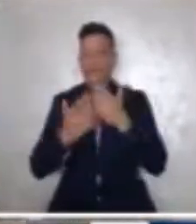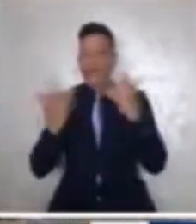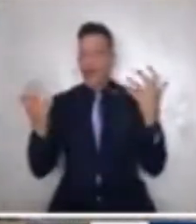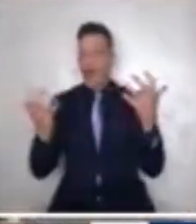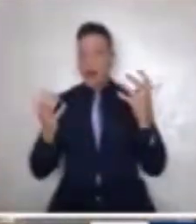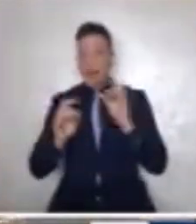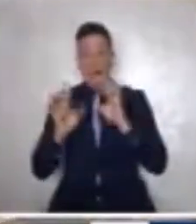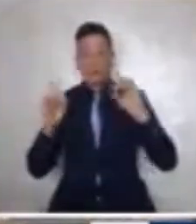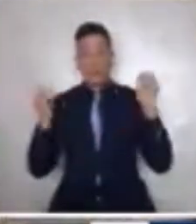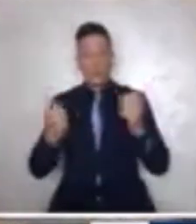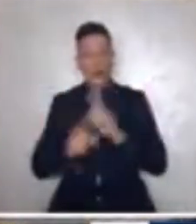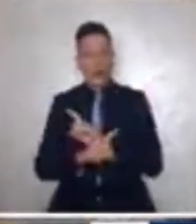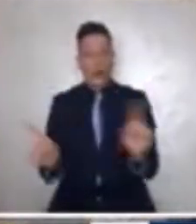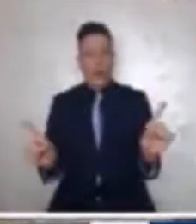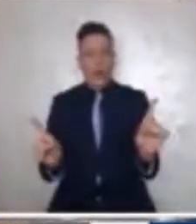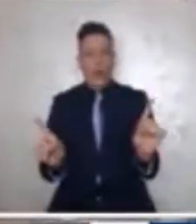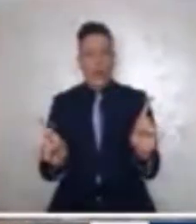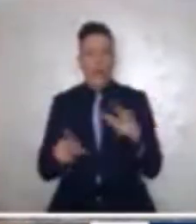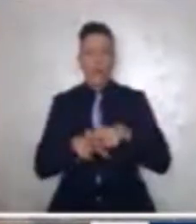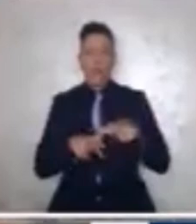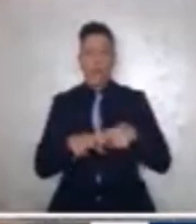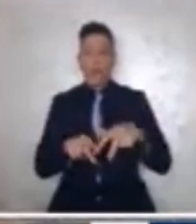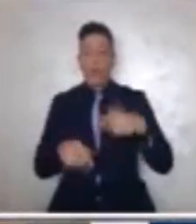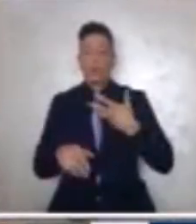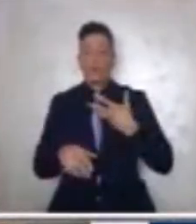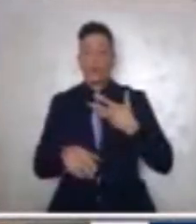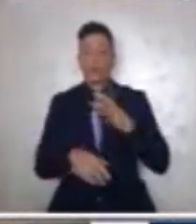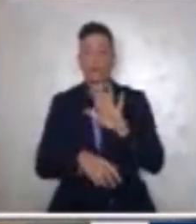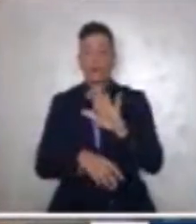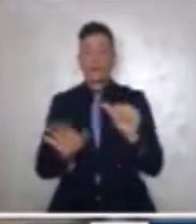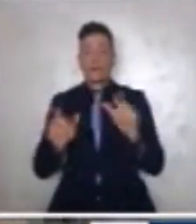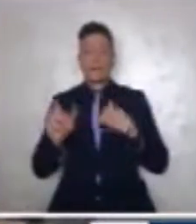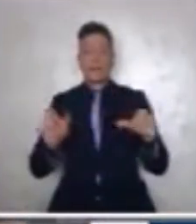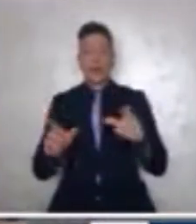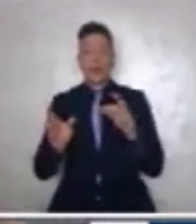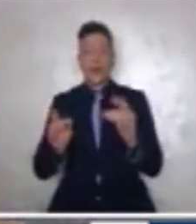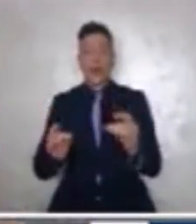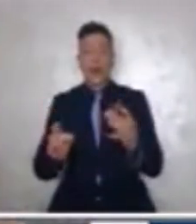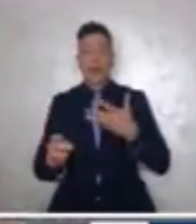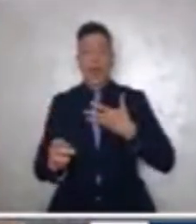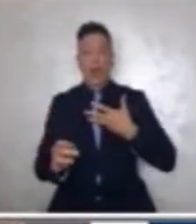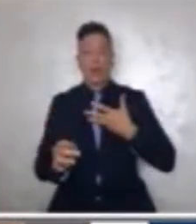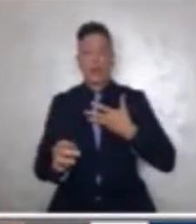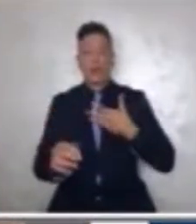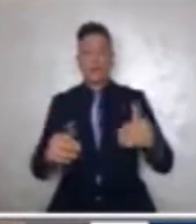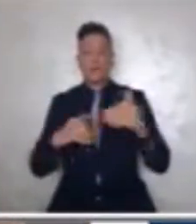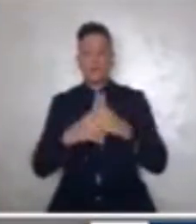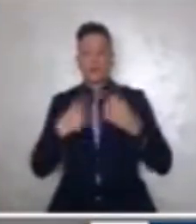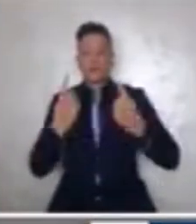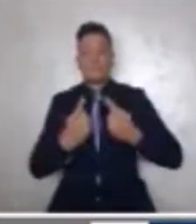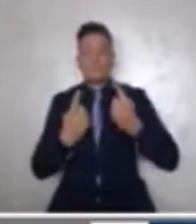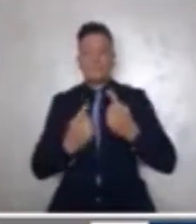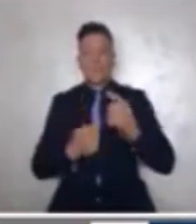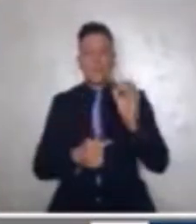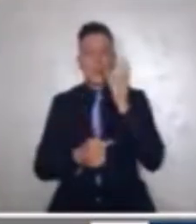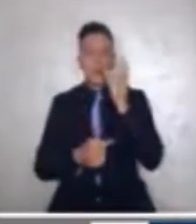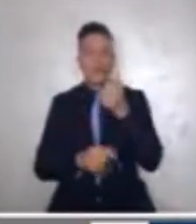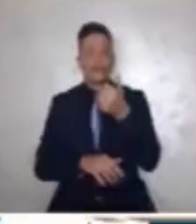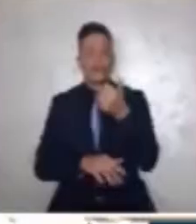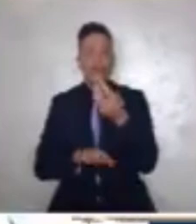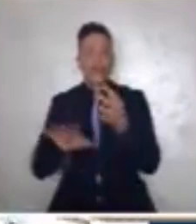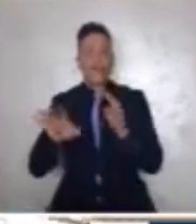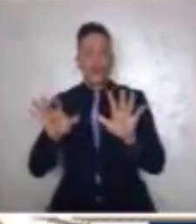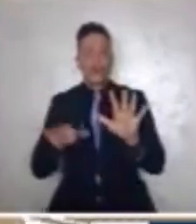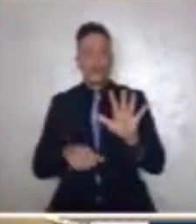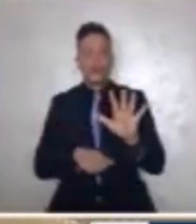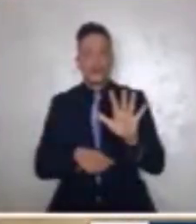nel comune ci sono attualmente 56 positivi è atteso stasera il risultato dei 195 tamponi fatti per la